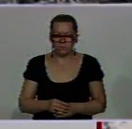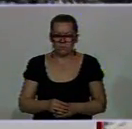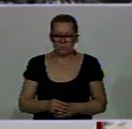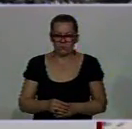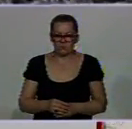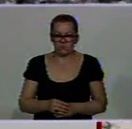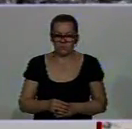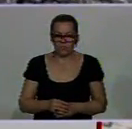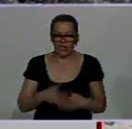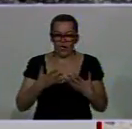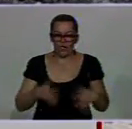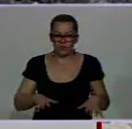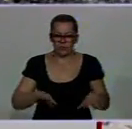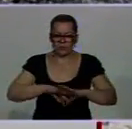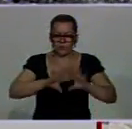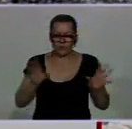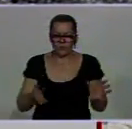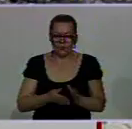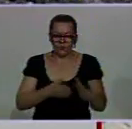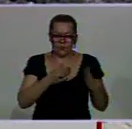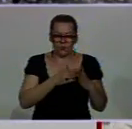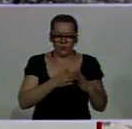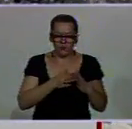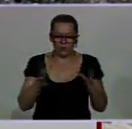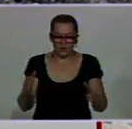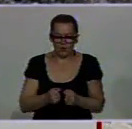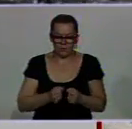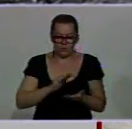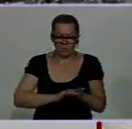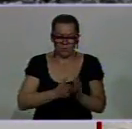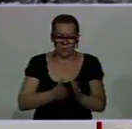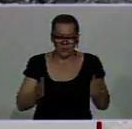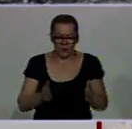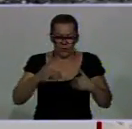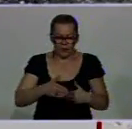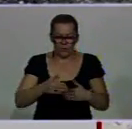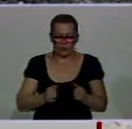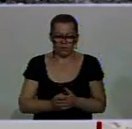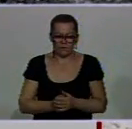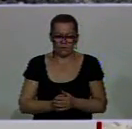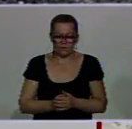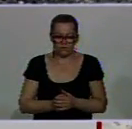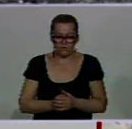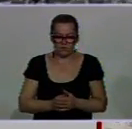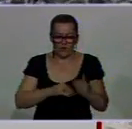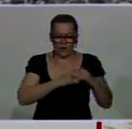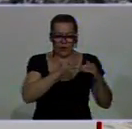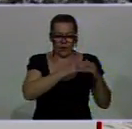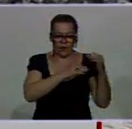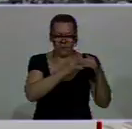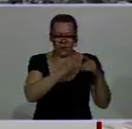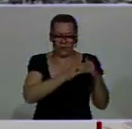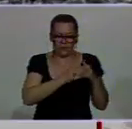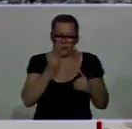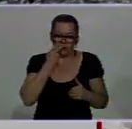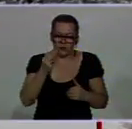Ați pierdut toată agoniseala? Toate, le-am strâns pachet. S-au rupt, s-au degradat, le-am depozitat, ce se poate